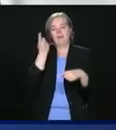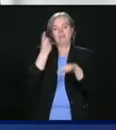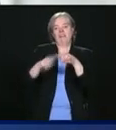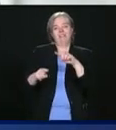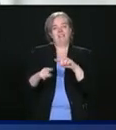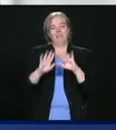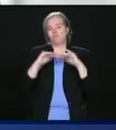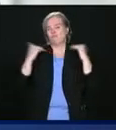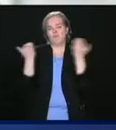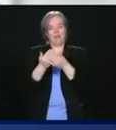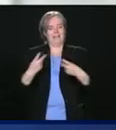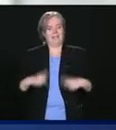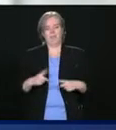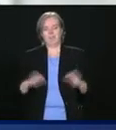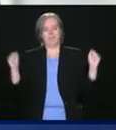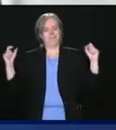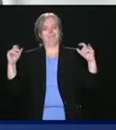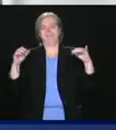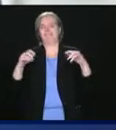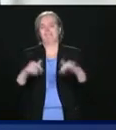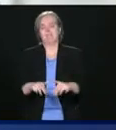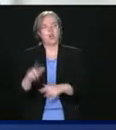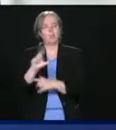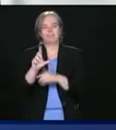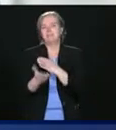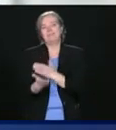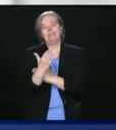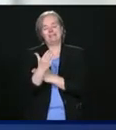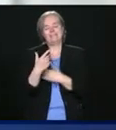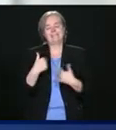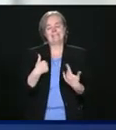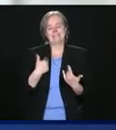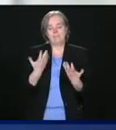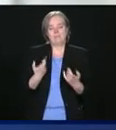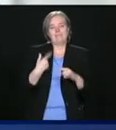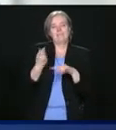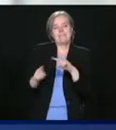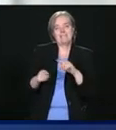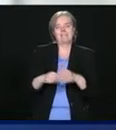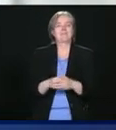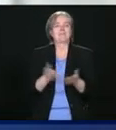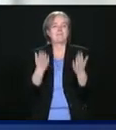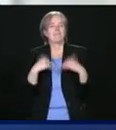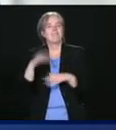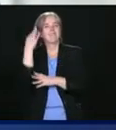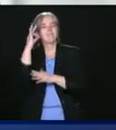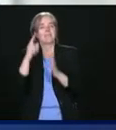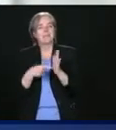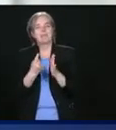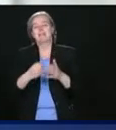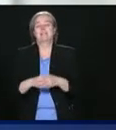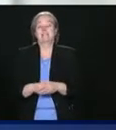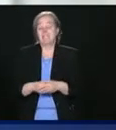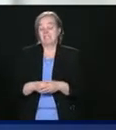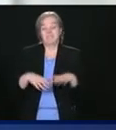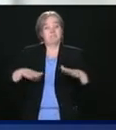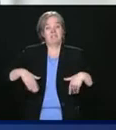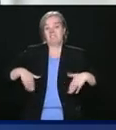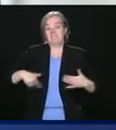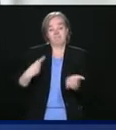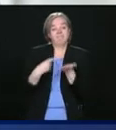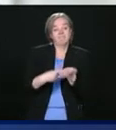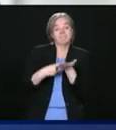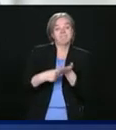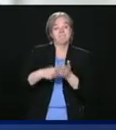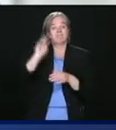de tous revenir à la Chambre des communes ce lundi. On est encore en train de discuter avec les autres partis.